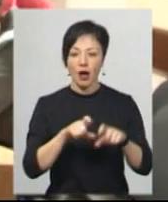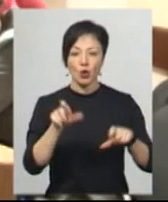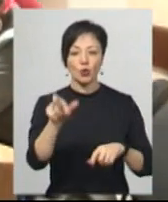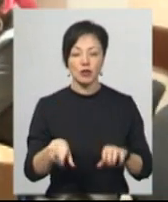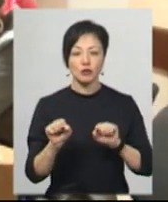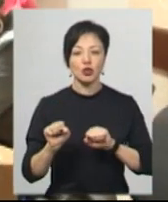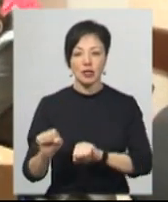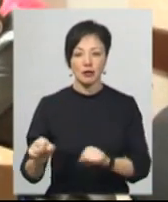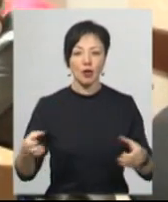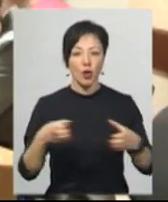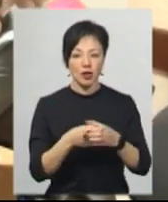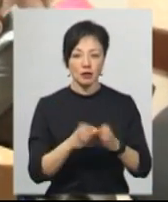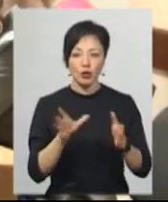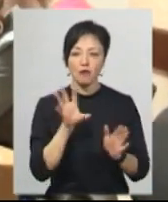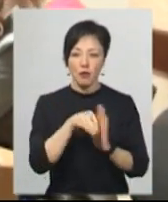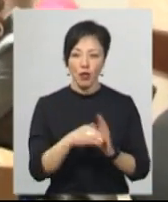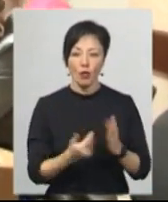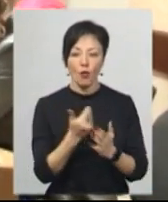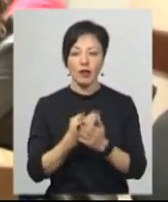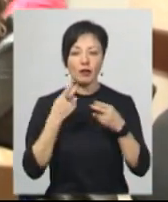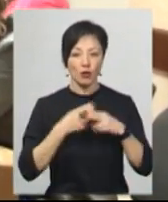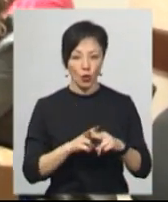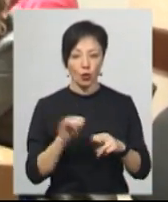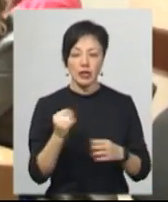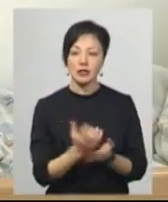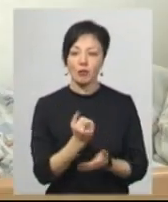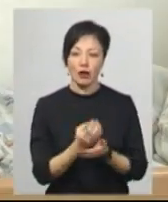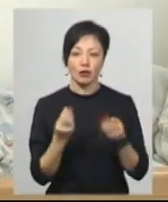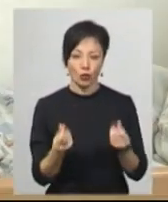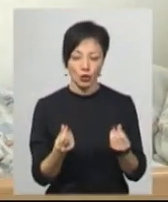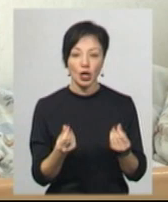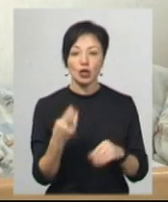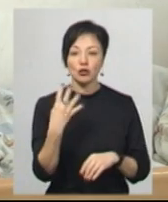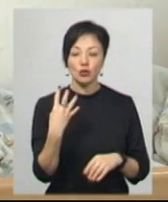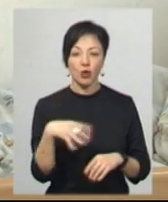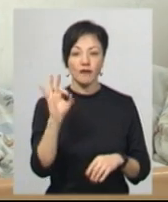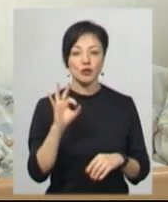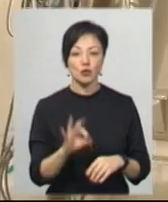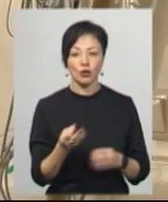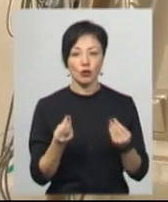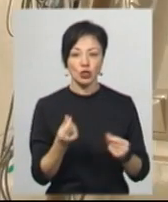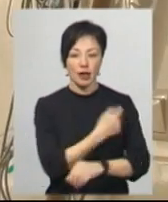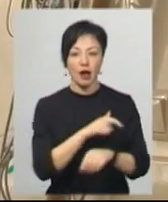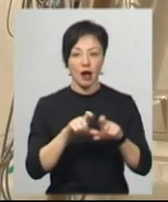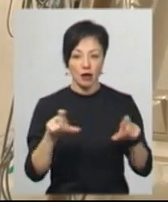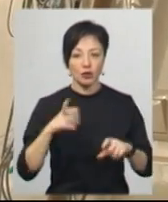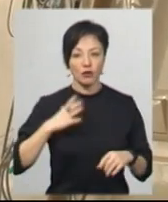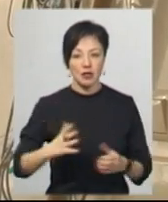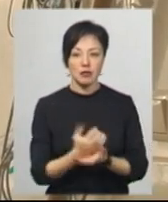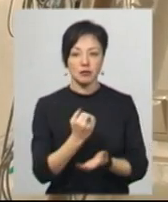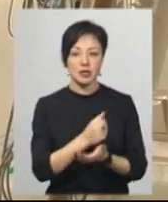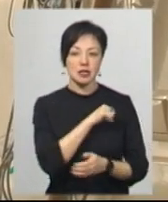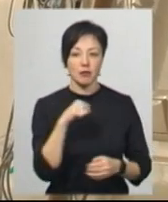зможе захистити колектив, буде впроваджувати нові технології та заробляти гроші. Адже 40% коштів лікарні доведеться